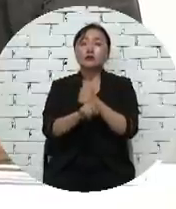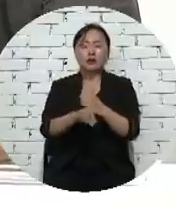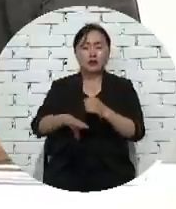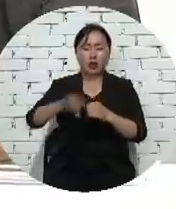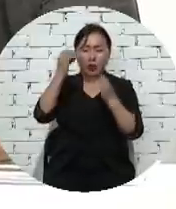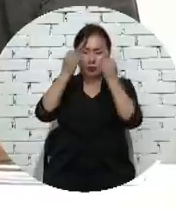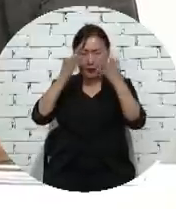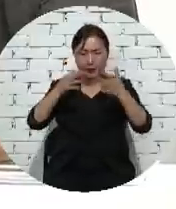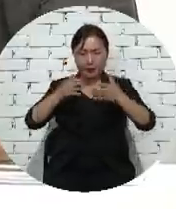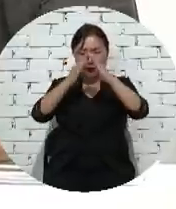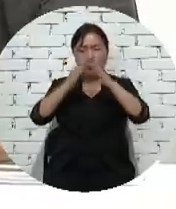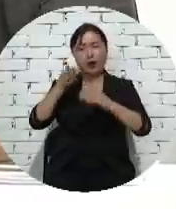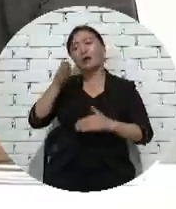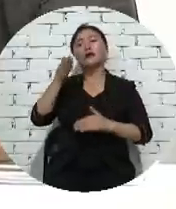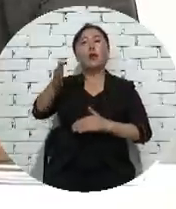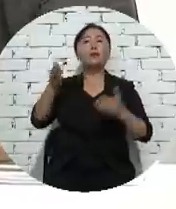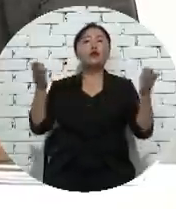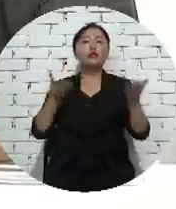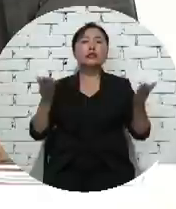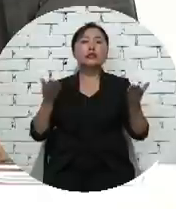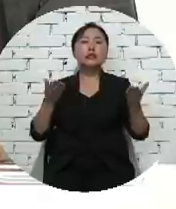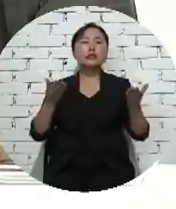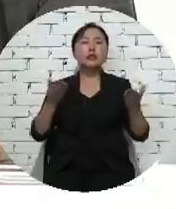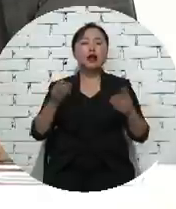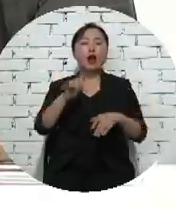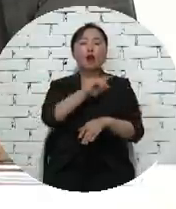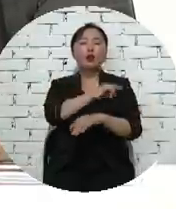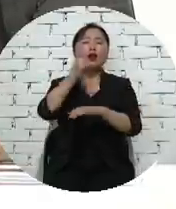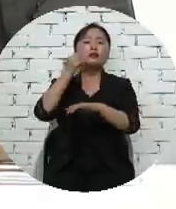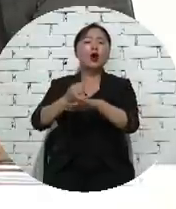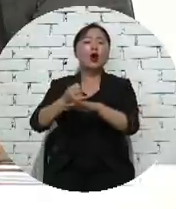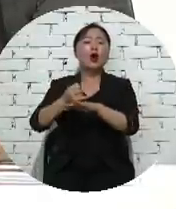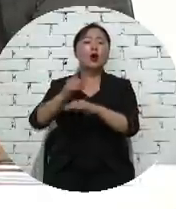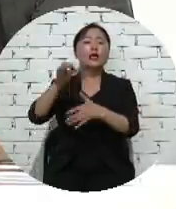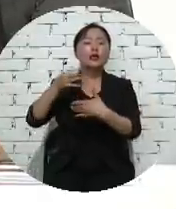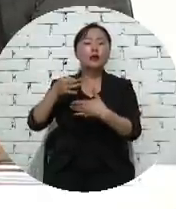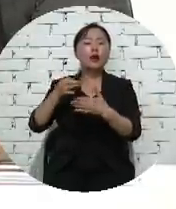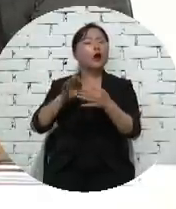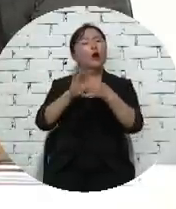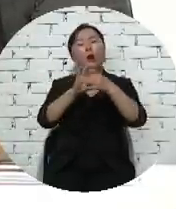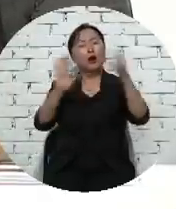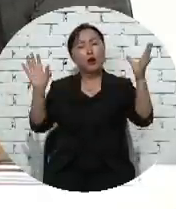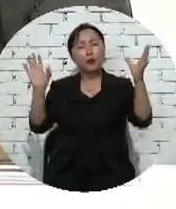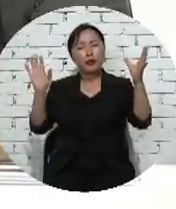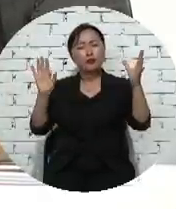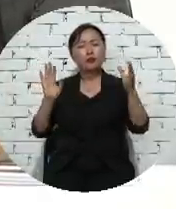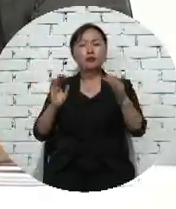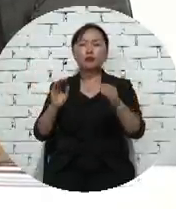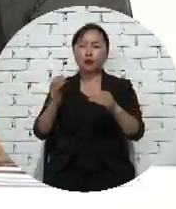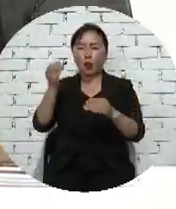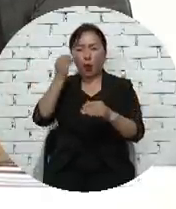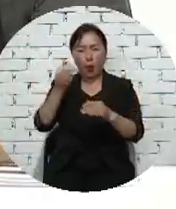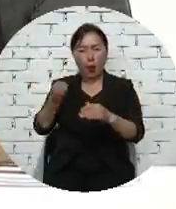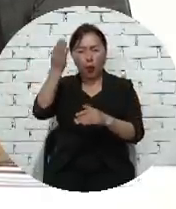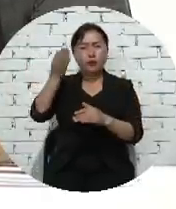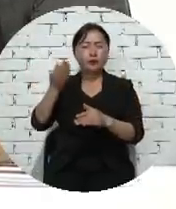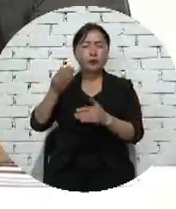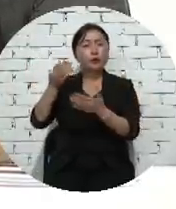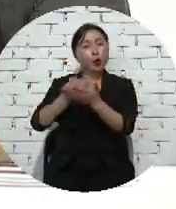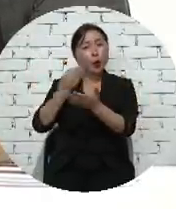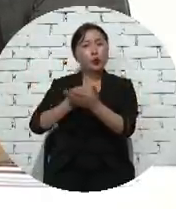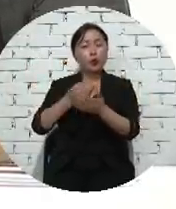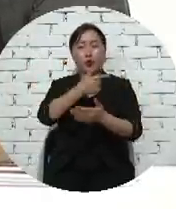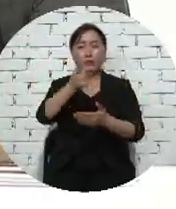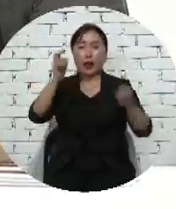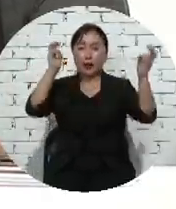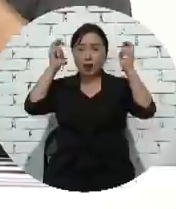스타트업의 전문직에 그리고 최저임금하고 아무 관련도 없는 좀 고소득에 그리고 주로 대기업에